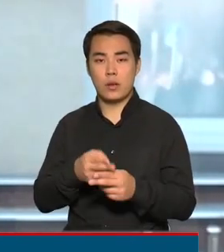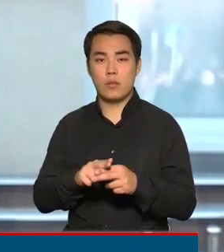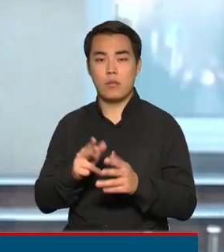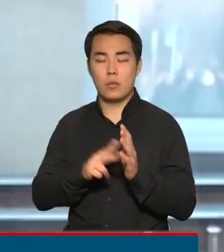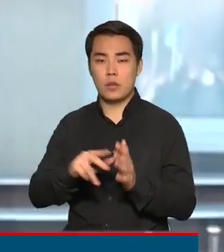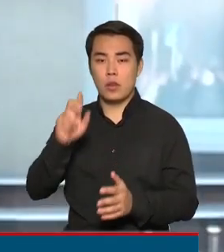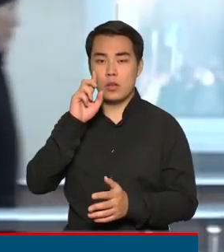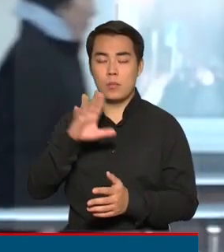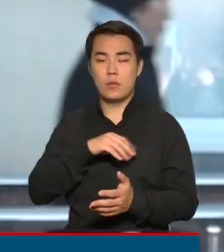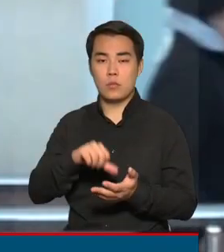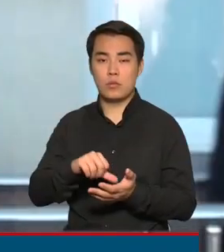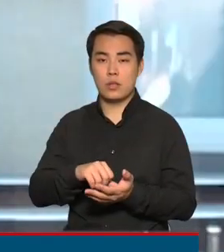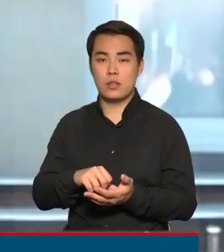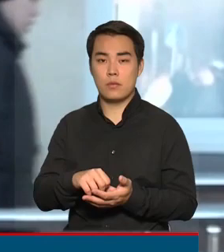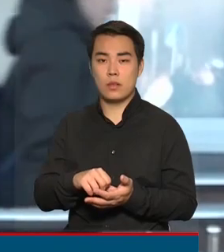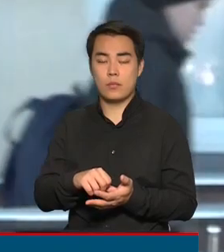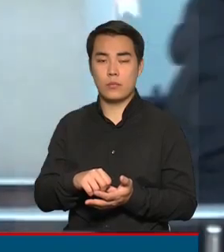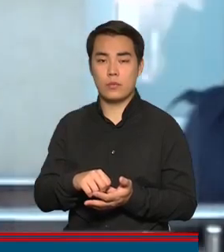стран участвовало.